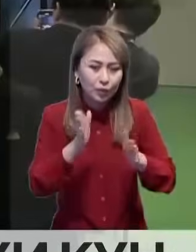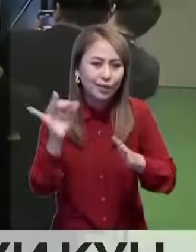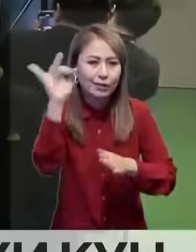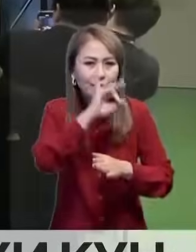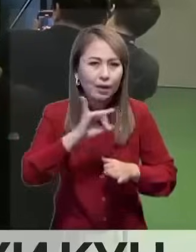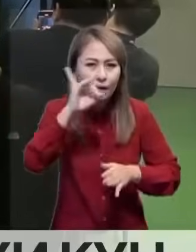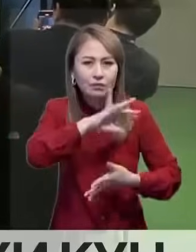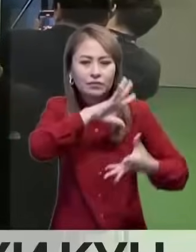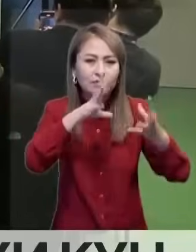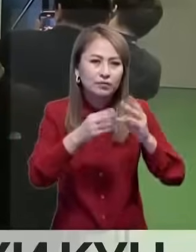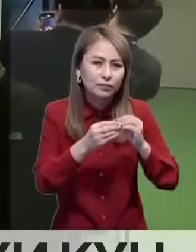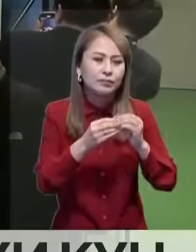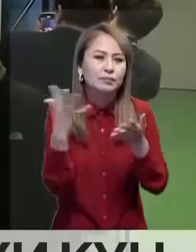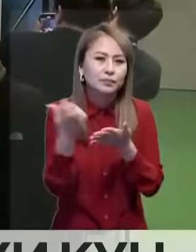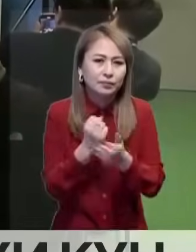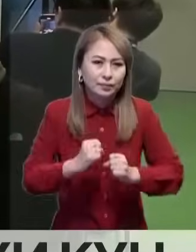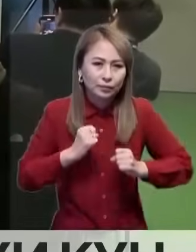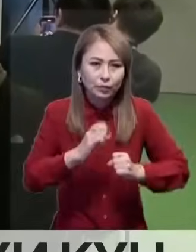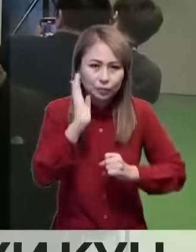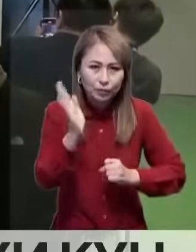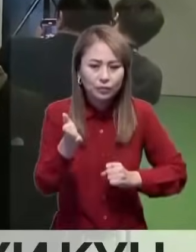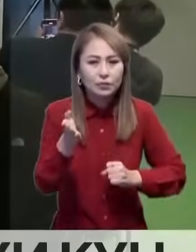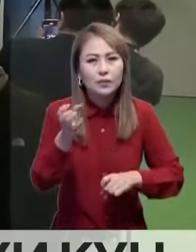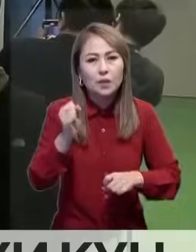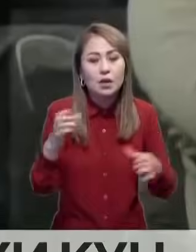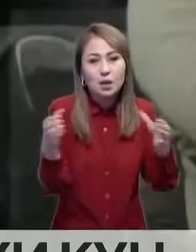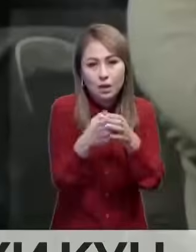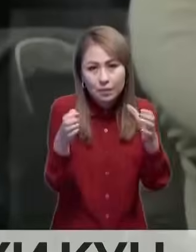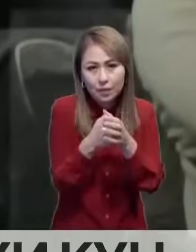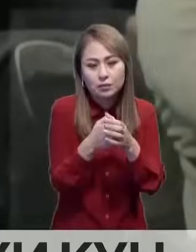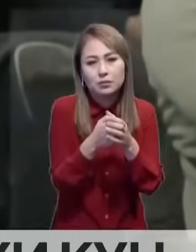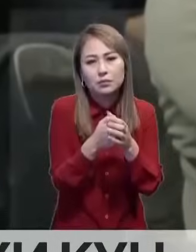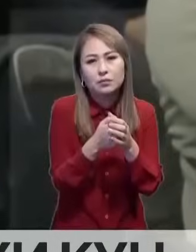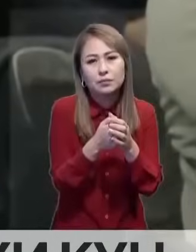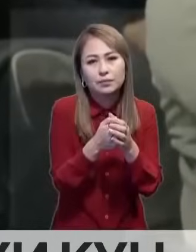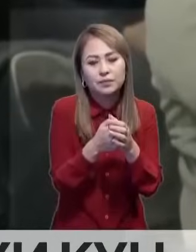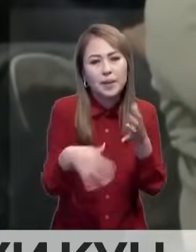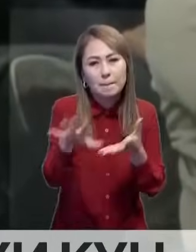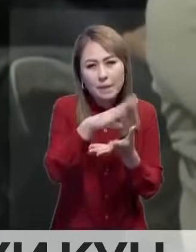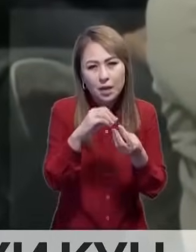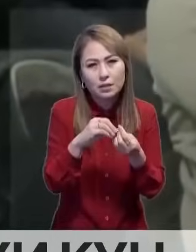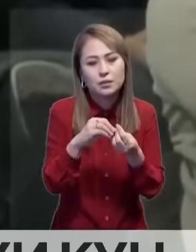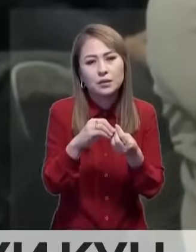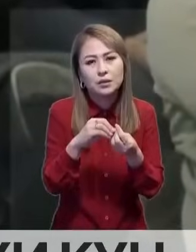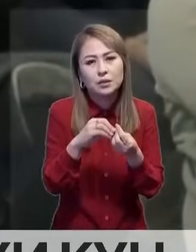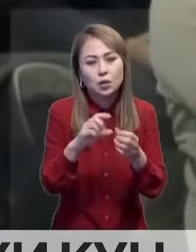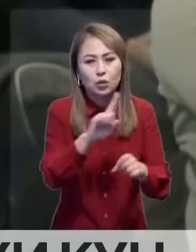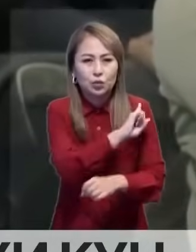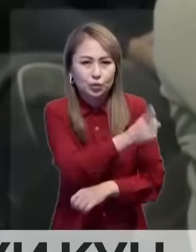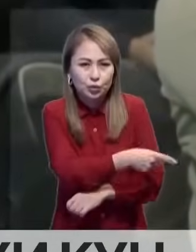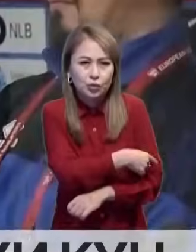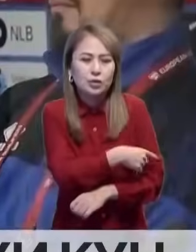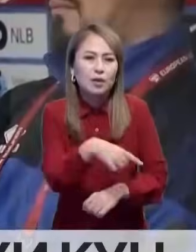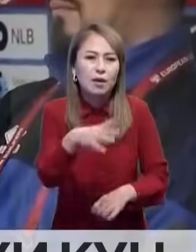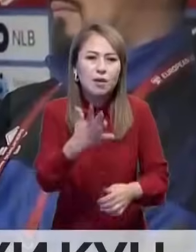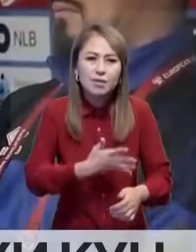тарихи нәтижеге қол жеткізуге тырысатынын алға тартты. Ал команда өкілдері барымызды, яғни барлық күш-жігерімізді,